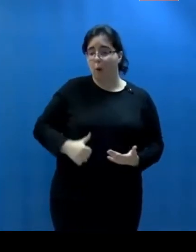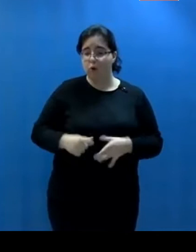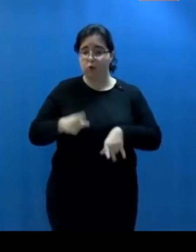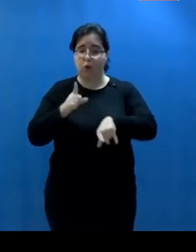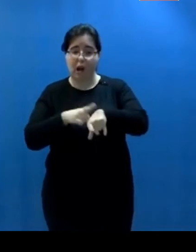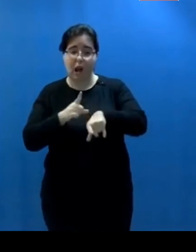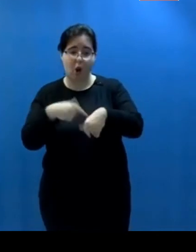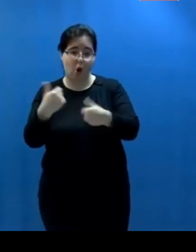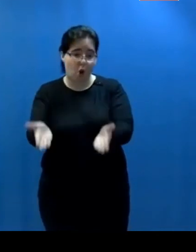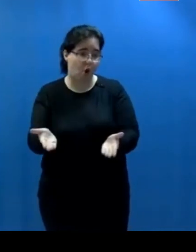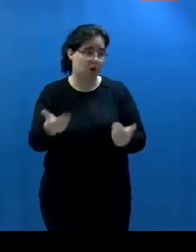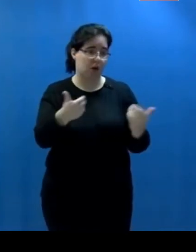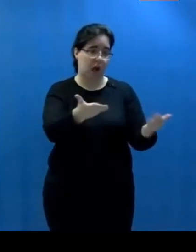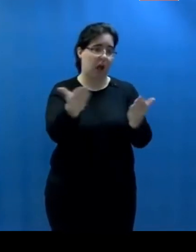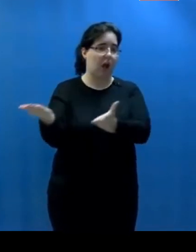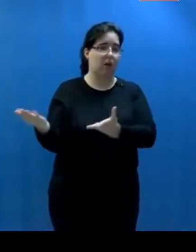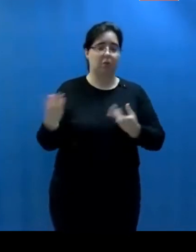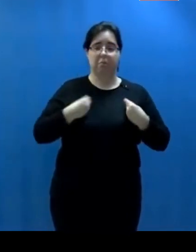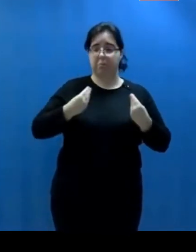regals, vivien la vida,